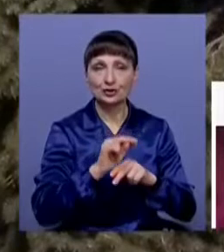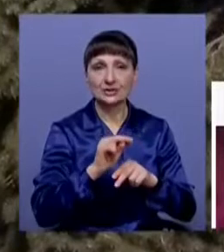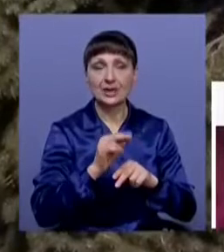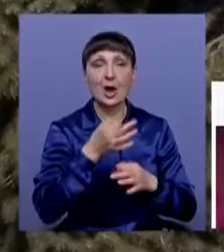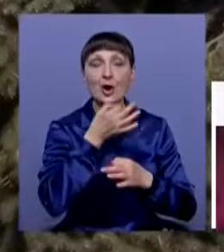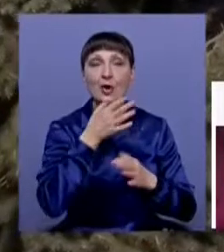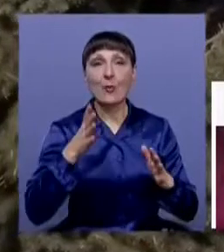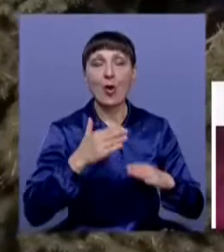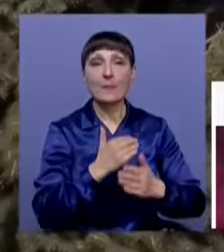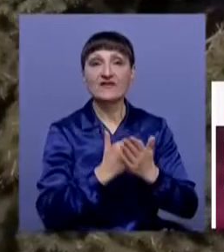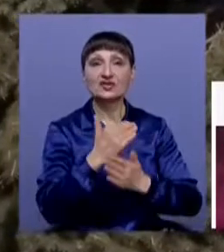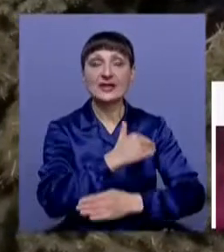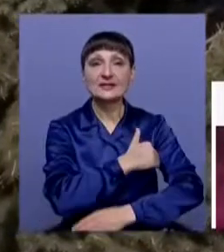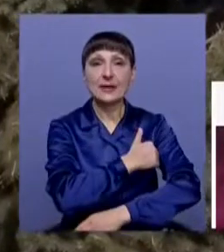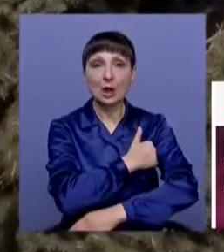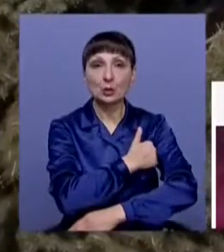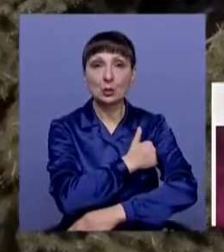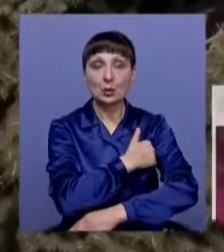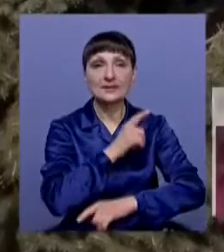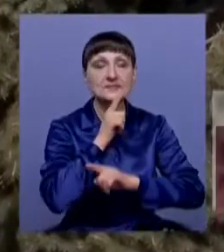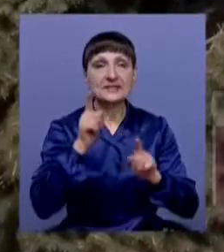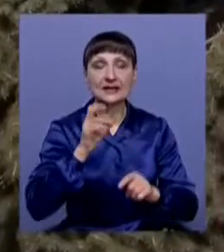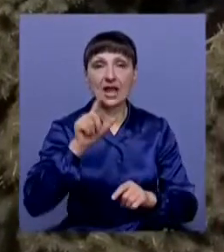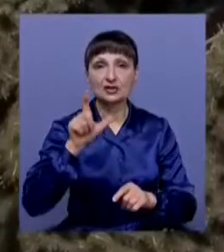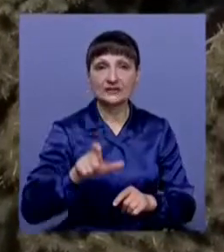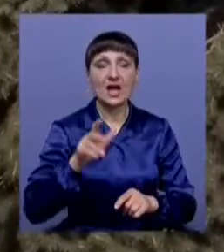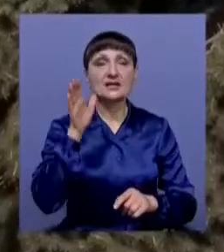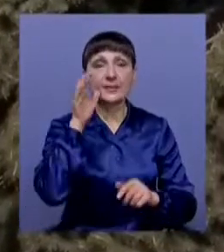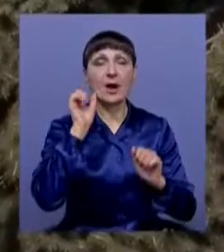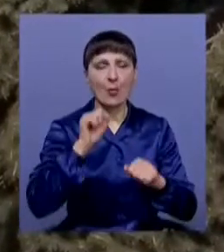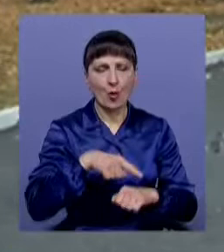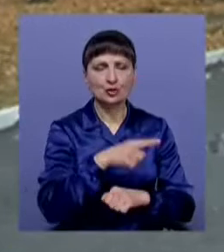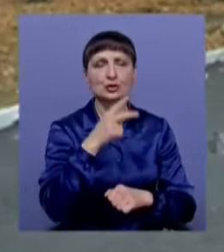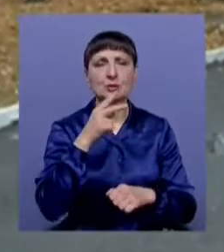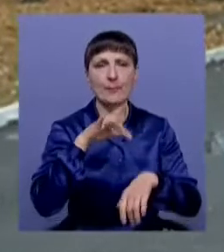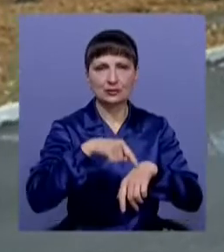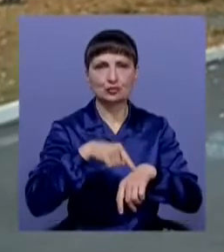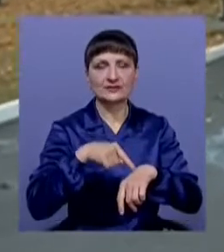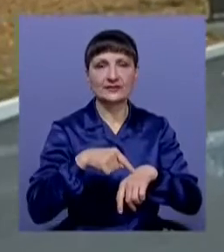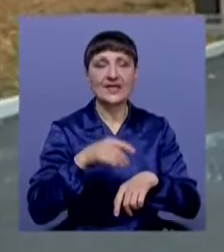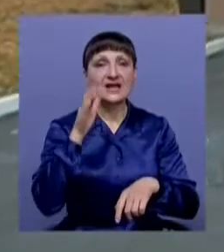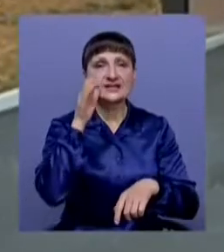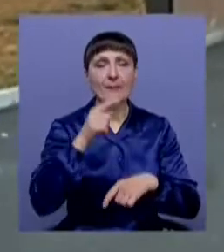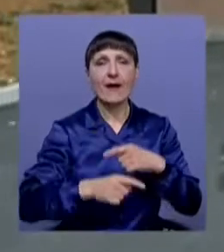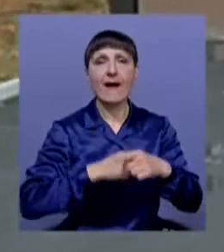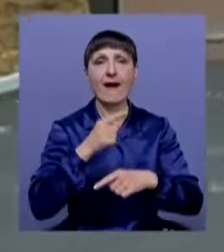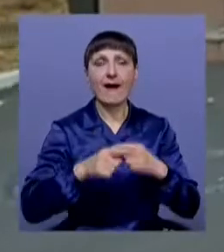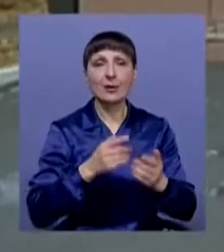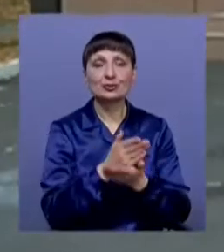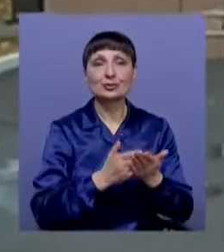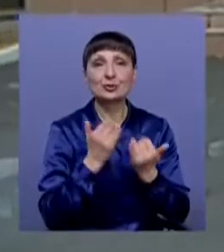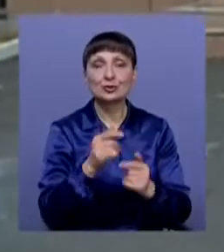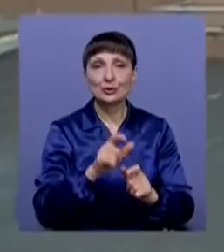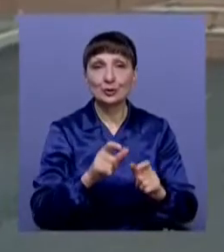любое повышение температуры, нетипичное для человека, собака может на него отреагировать. Собаки испокон веков служат людям, но и по сей